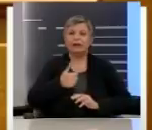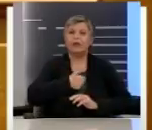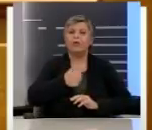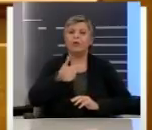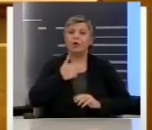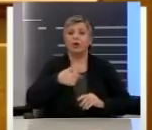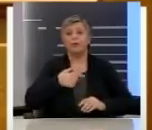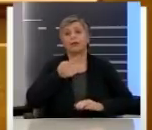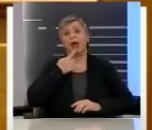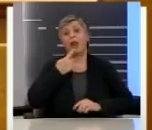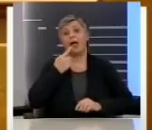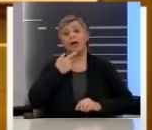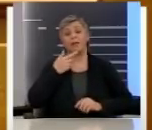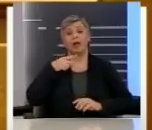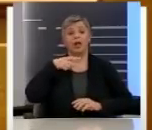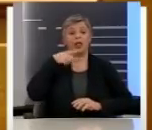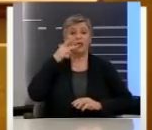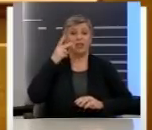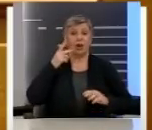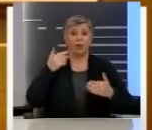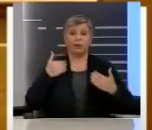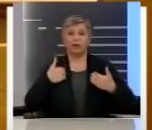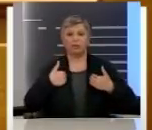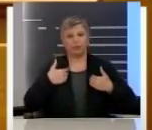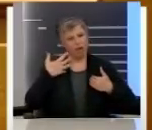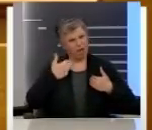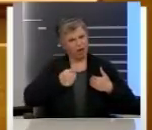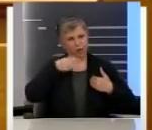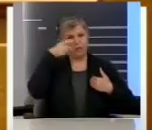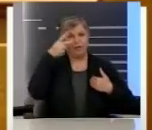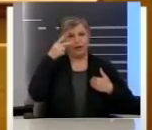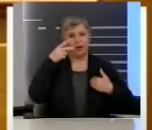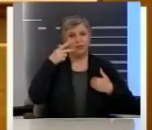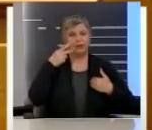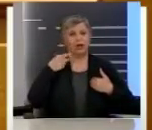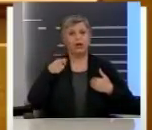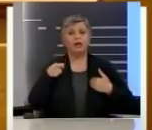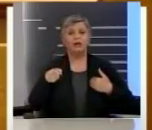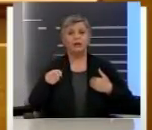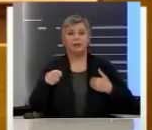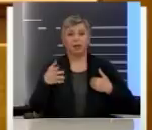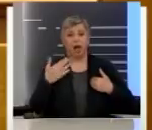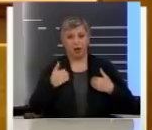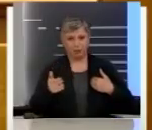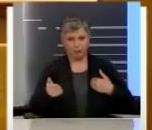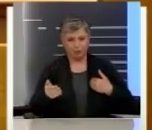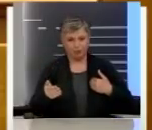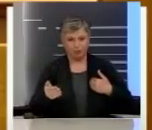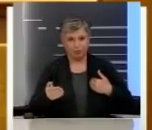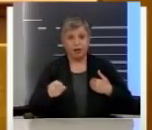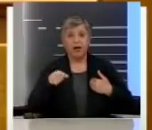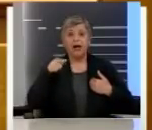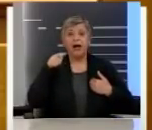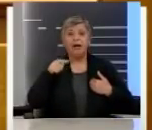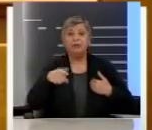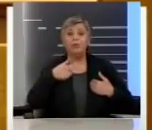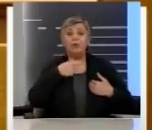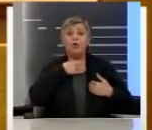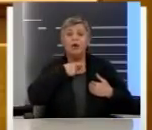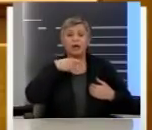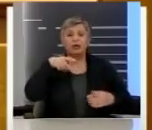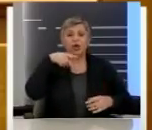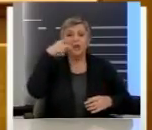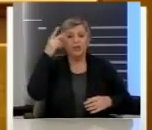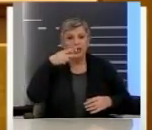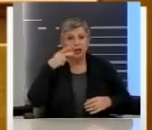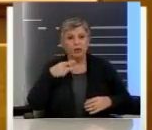εμείς που δεν μας αφορούν. Τα δικαιώματα έχουν νόημα για αυτούς που τα χρειάζονται. Για αυτούς